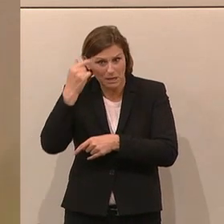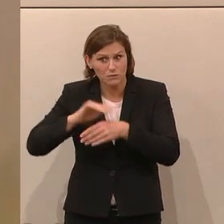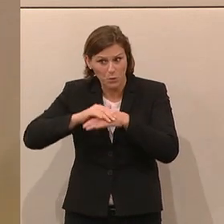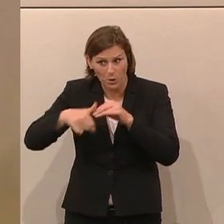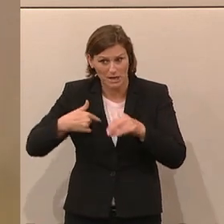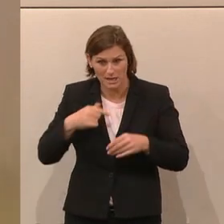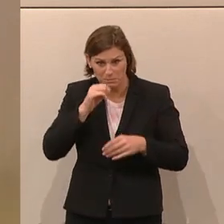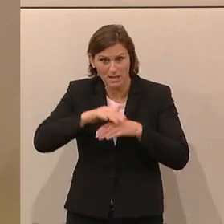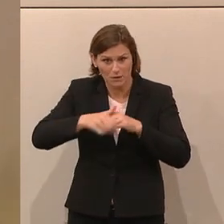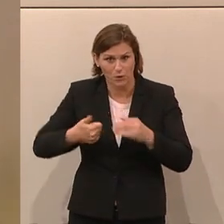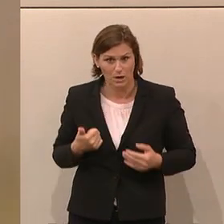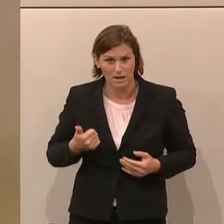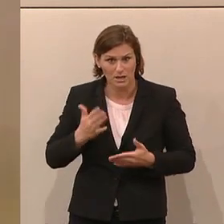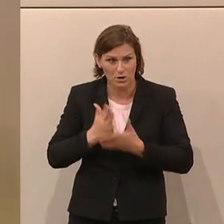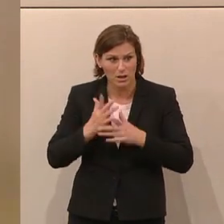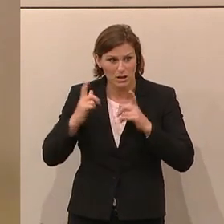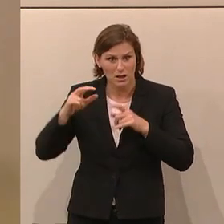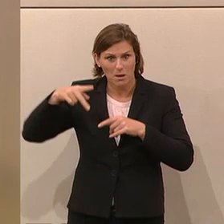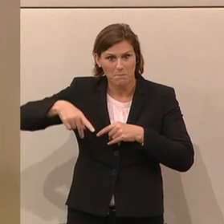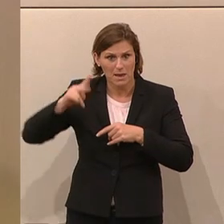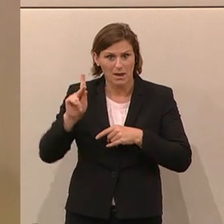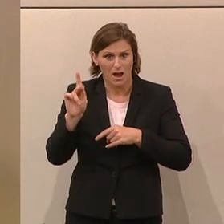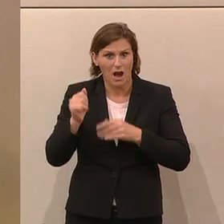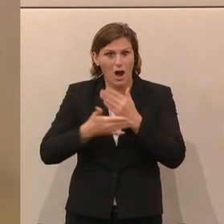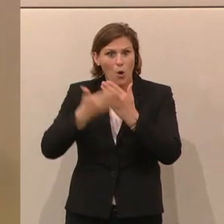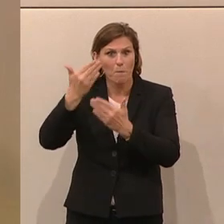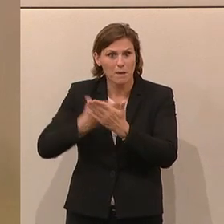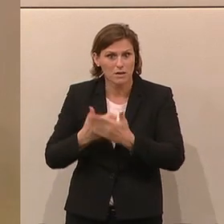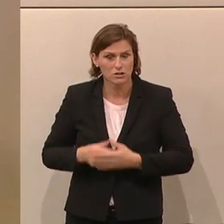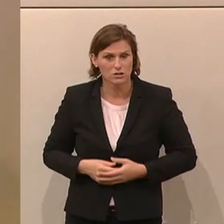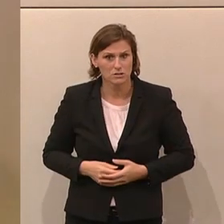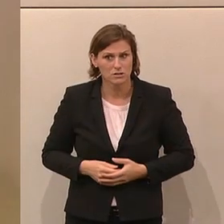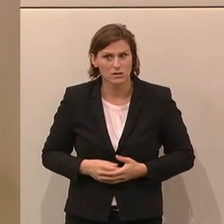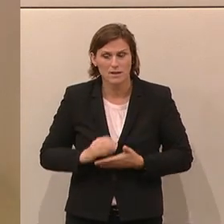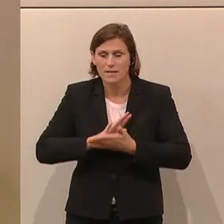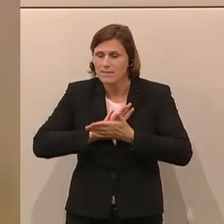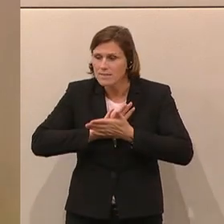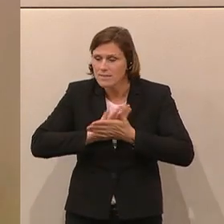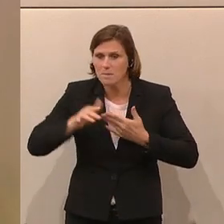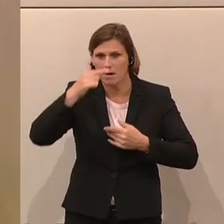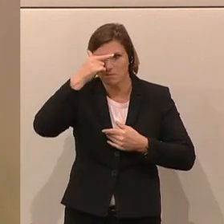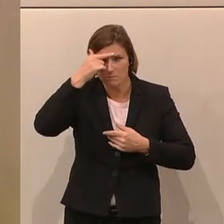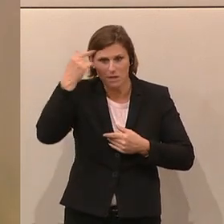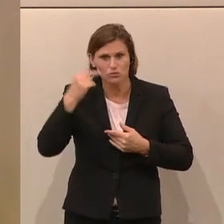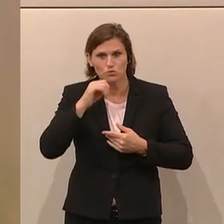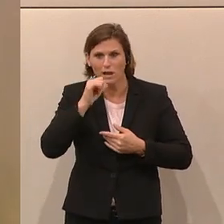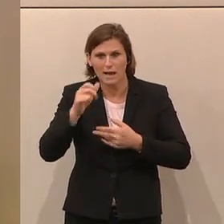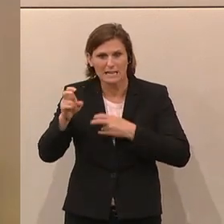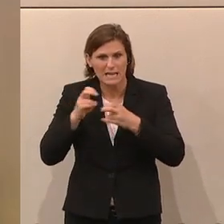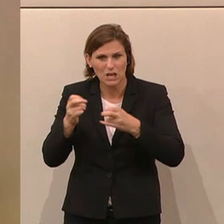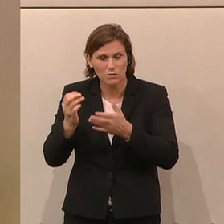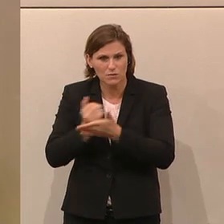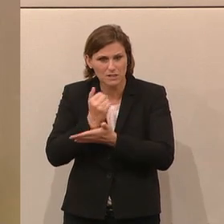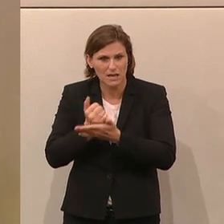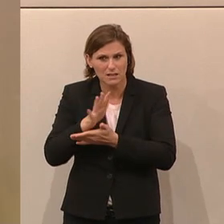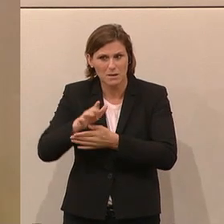nimmer freundlich, die stammen von der BKA-Homepage. Kein Mensch, kein Regierungsvertreter und kein Mitglied Ihres Kabinetts hat